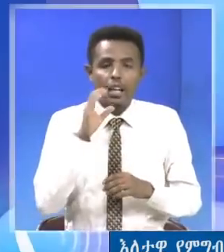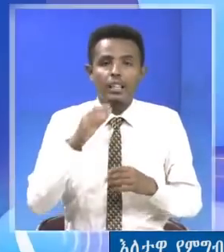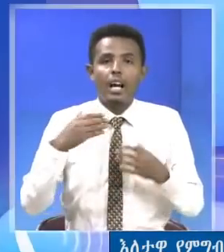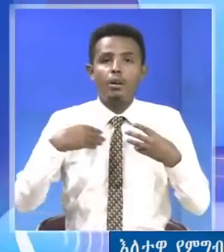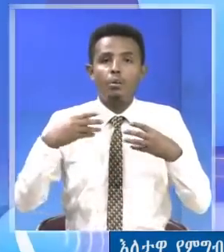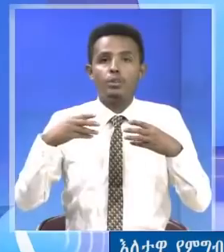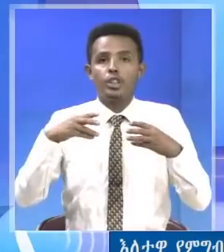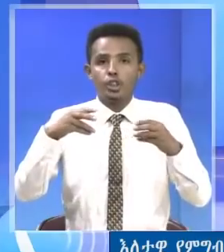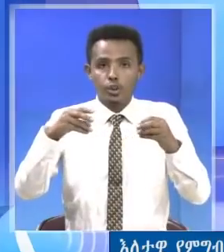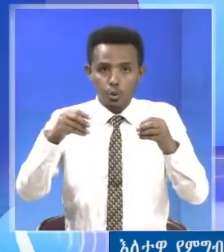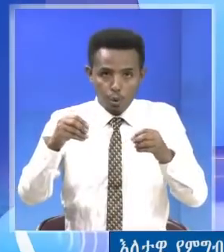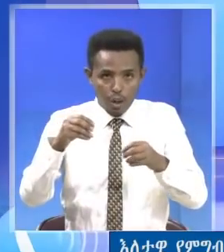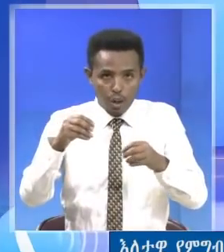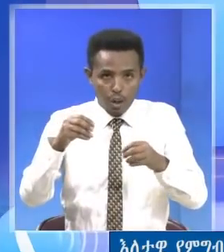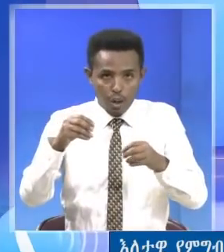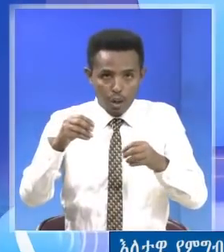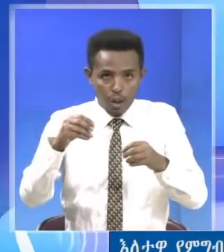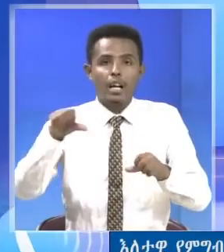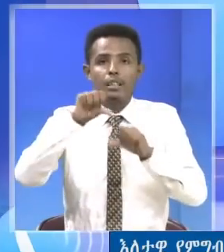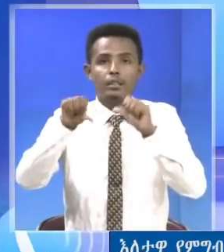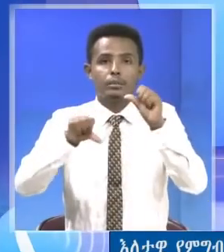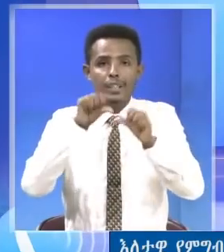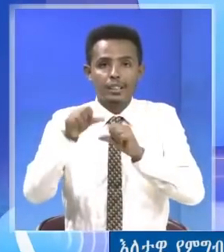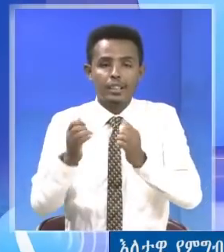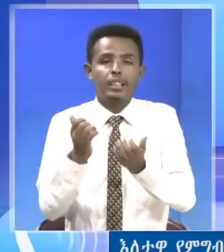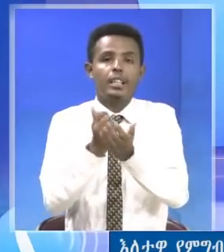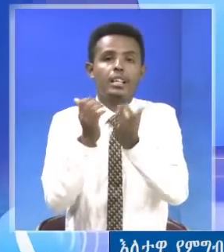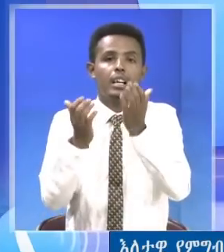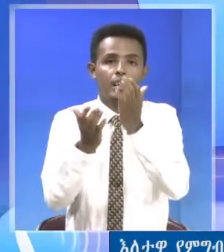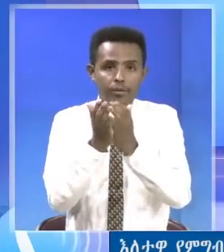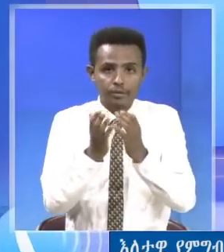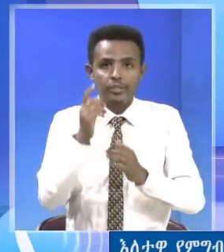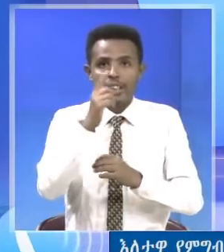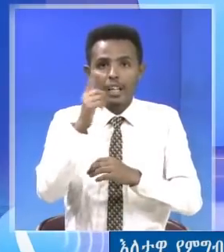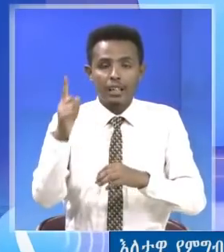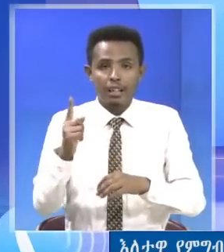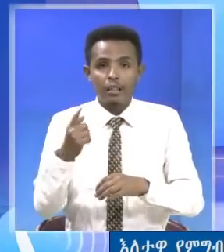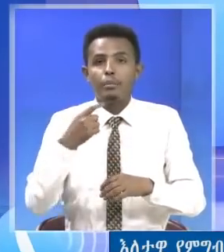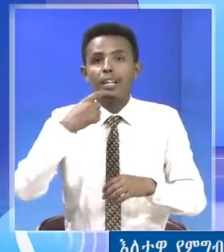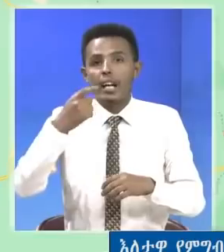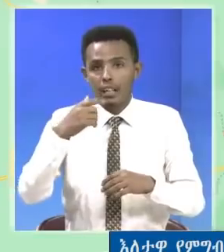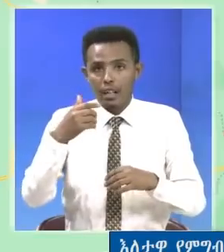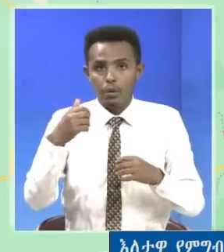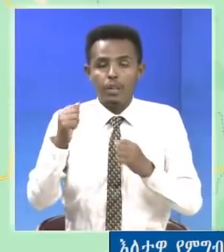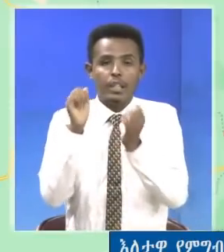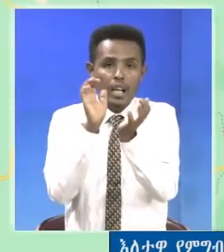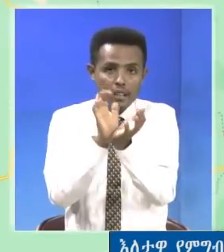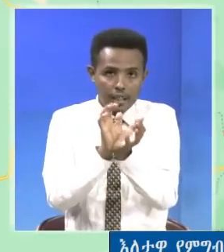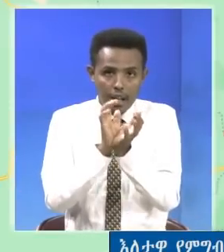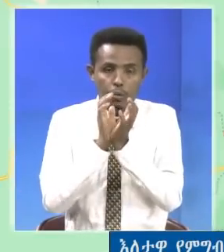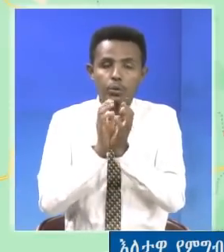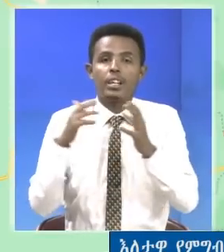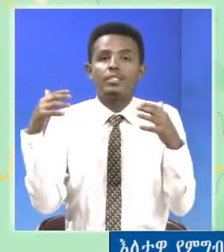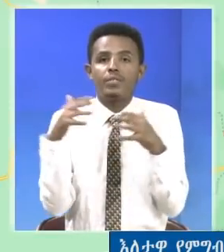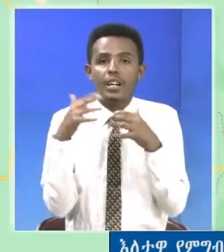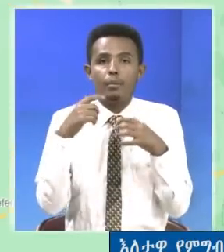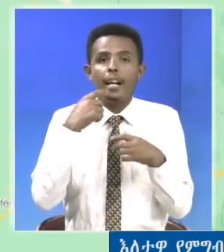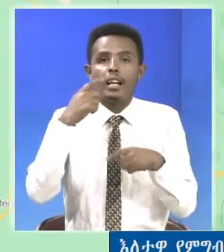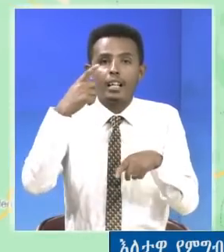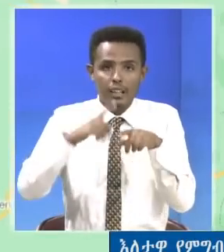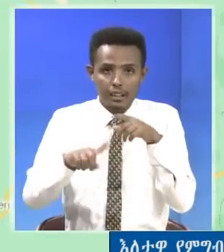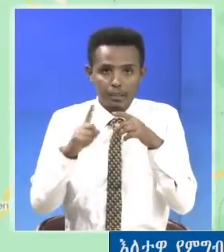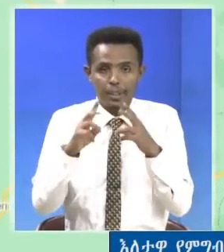እያዋጣ ዝም ብሎ ህብረተሰቡ እሱ በሱ እየተደጋገፈ እንደገና አንዳንድ የሚናገረውን ያስራሉ፣ ያው ያስፈራራሉ። መናገርም አልተቻለም። አሁን